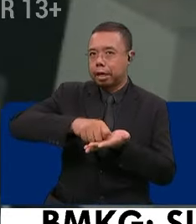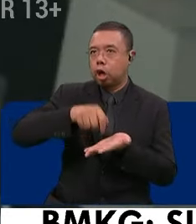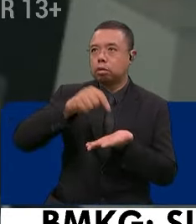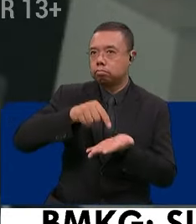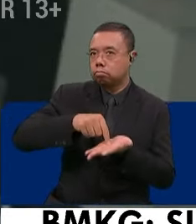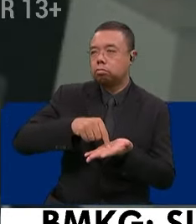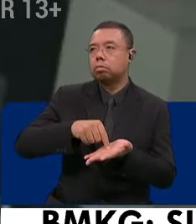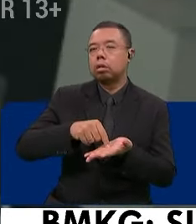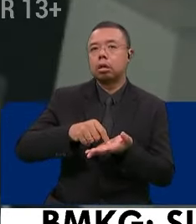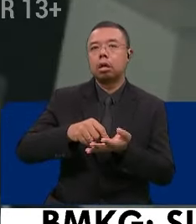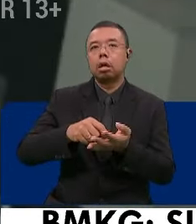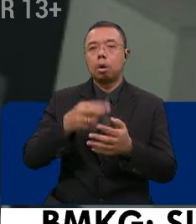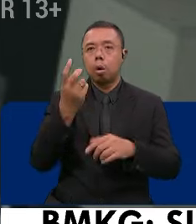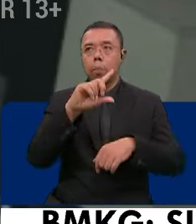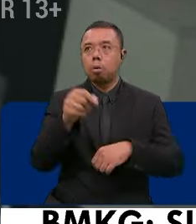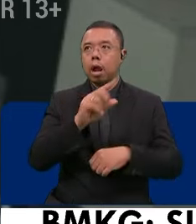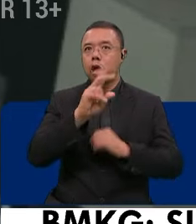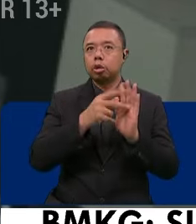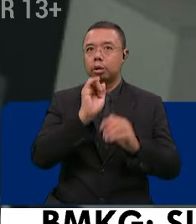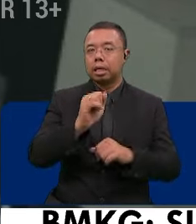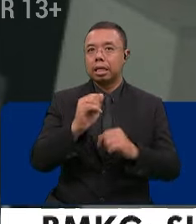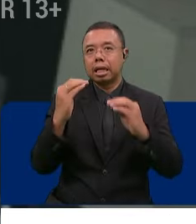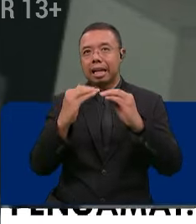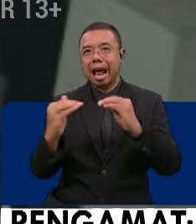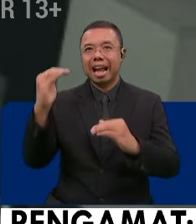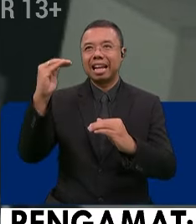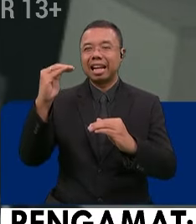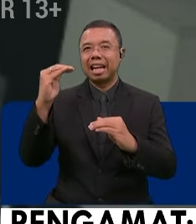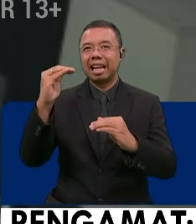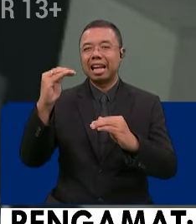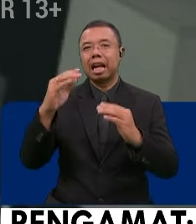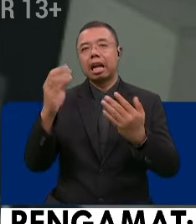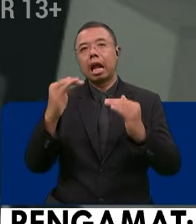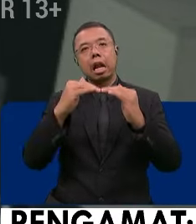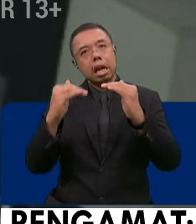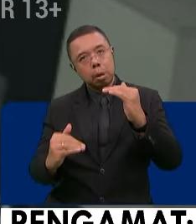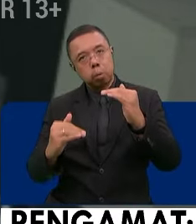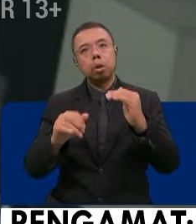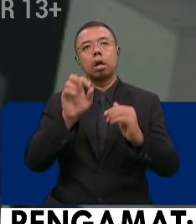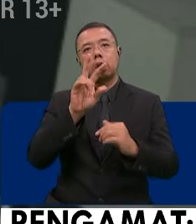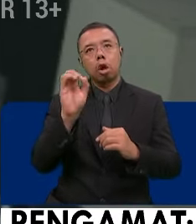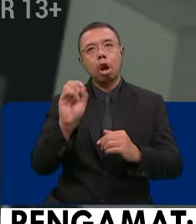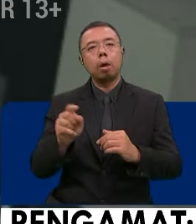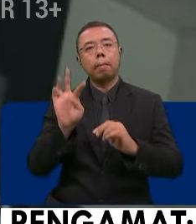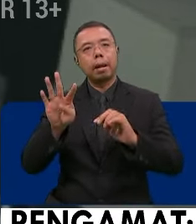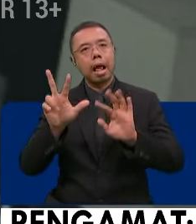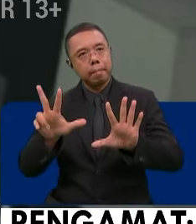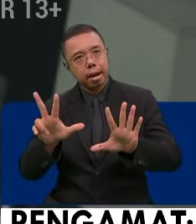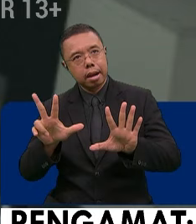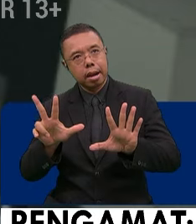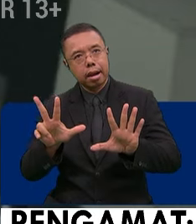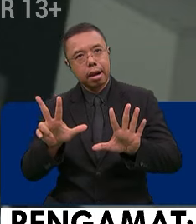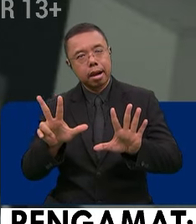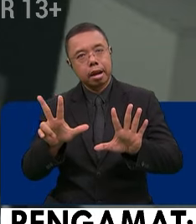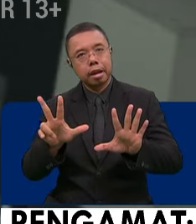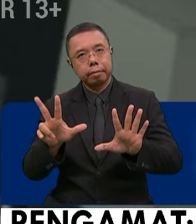inflasi di bulan Juni itu di rentang deflasi 0,48 mantuman, dan